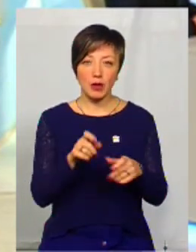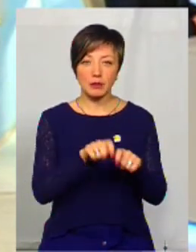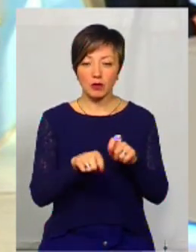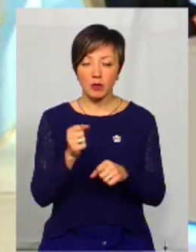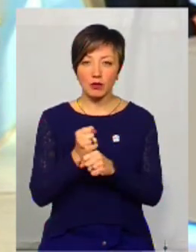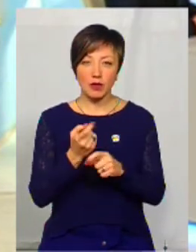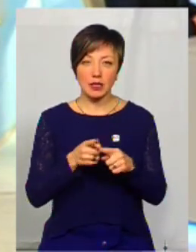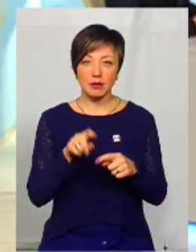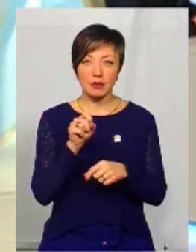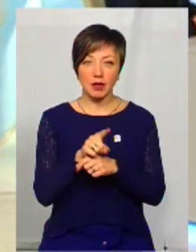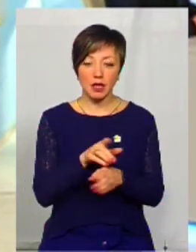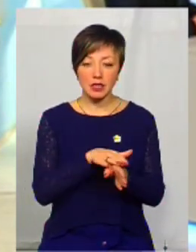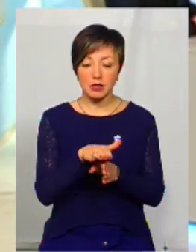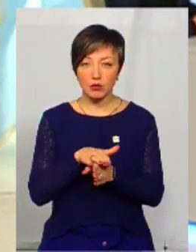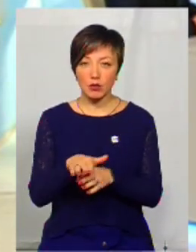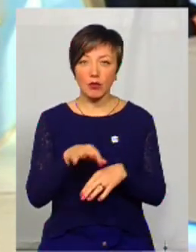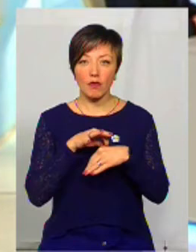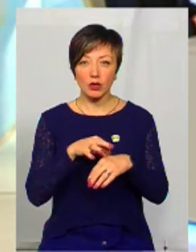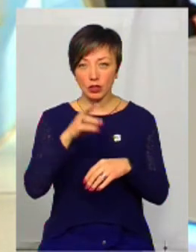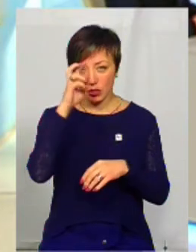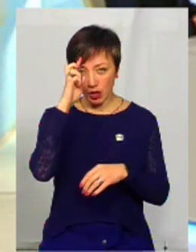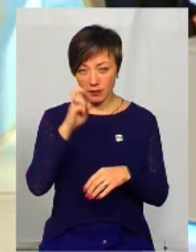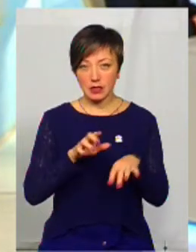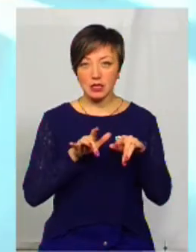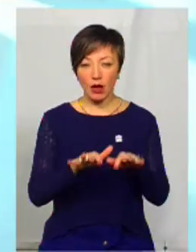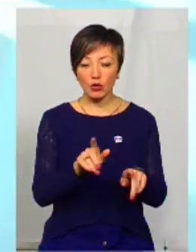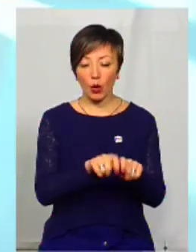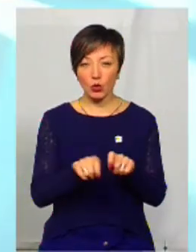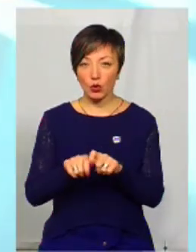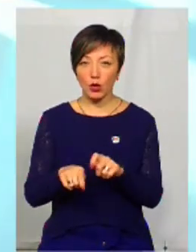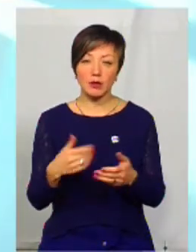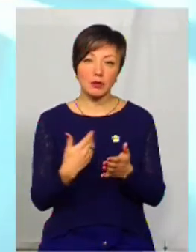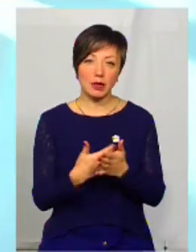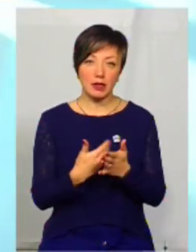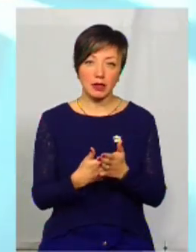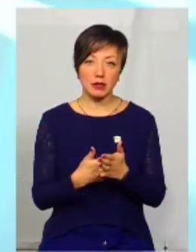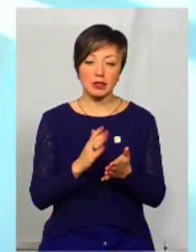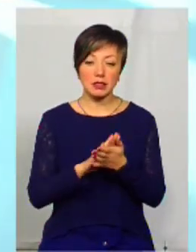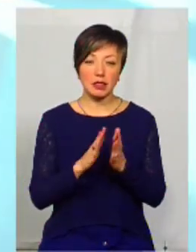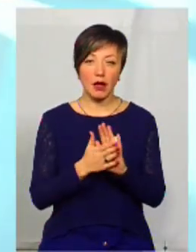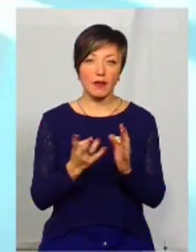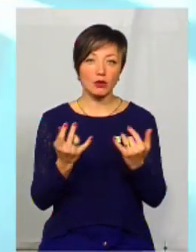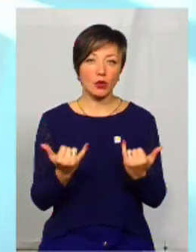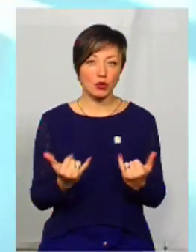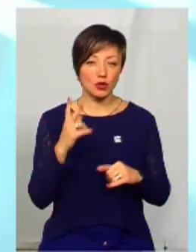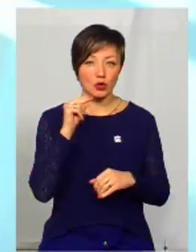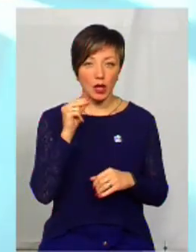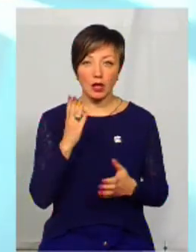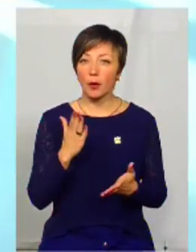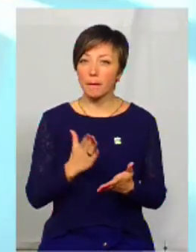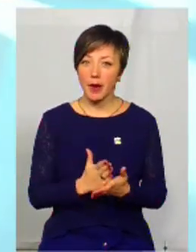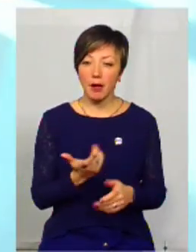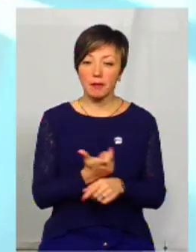завданням, здійснюючи і проводячи заходи державного контролю. До прикладу, десь станом на сьогоднішню дату ми